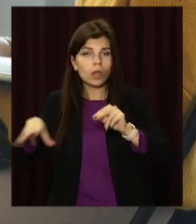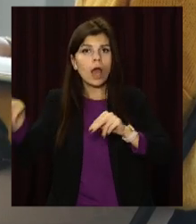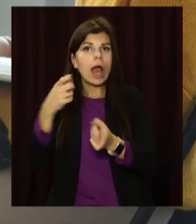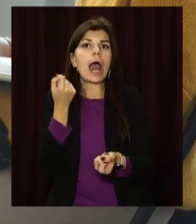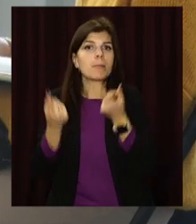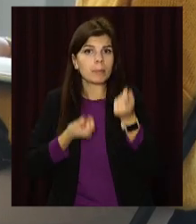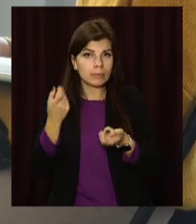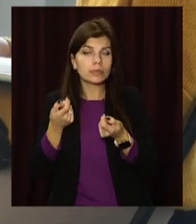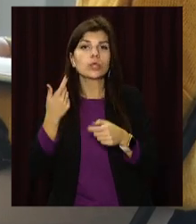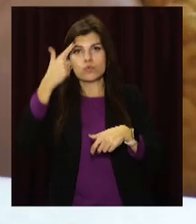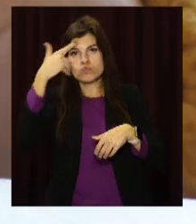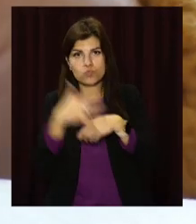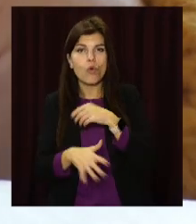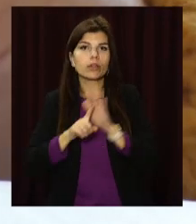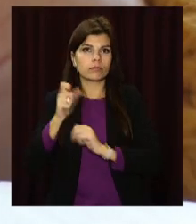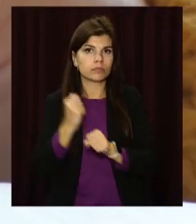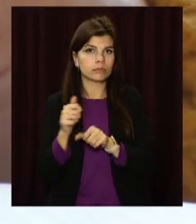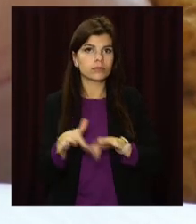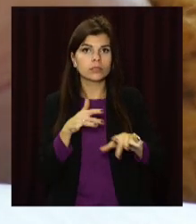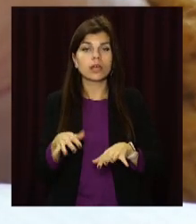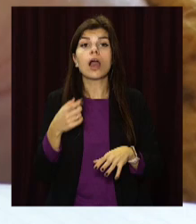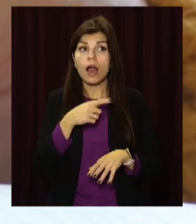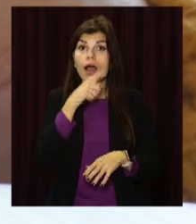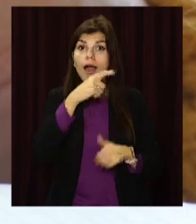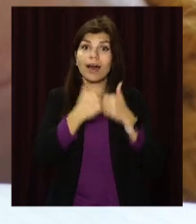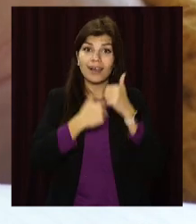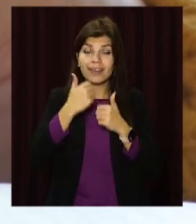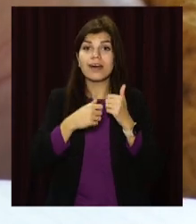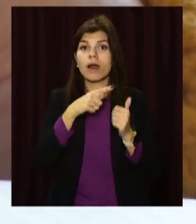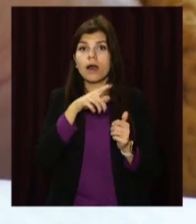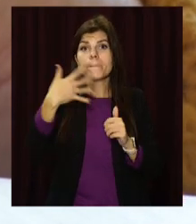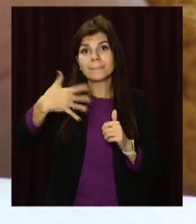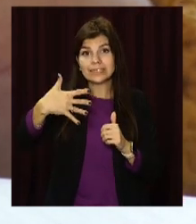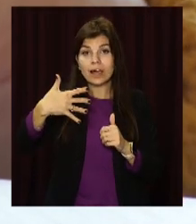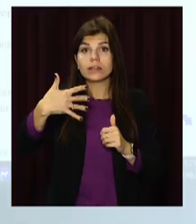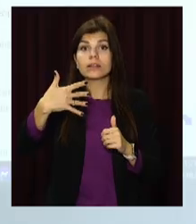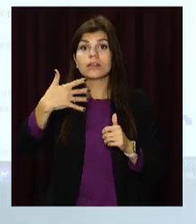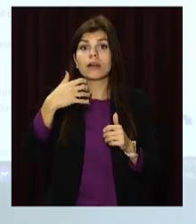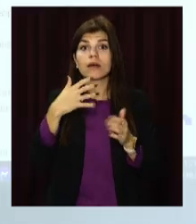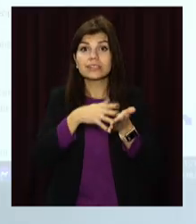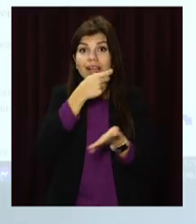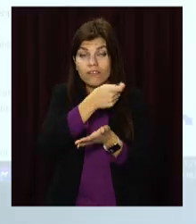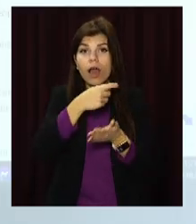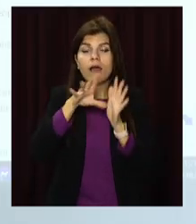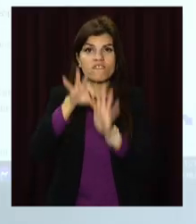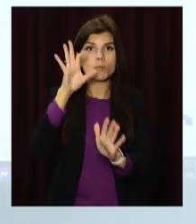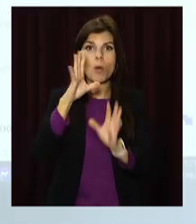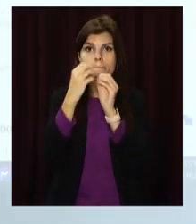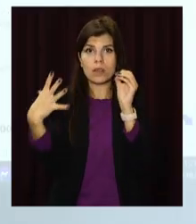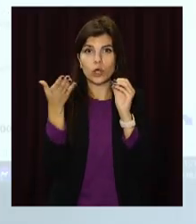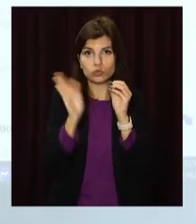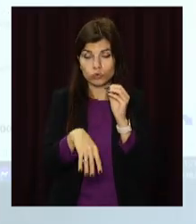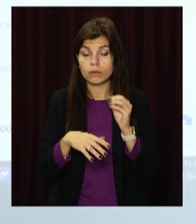надсилали організаторам свої заявки. Ті ж обирали кращих. Із 50 анкет обрали лише 15. Другий модуль школи стартує вже